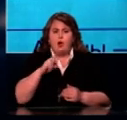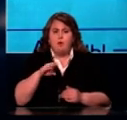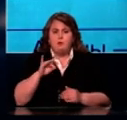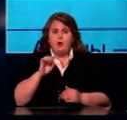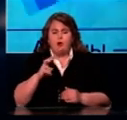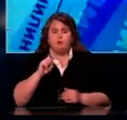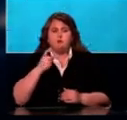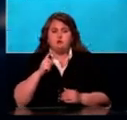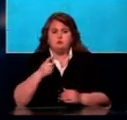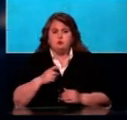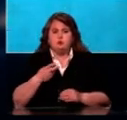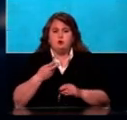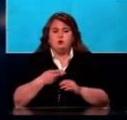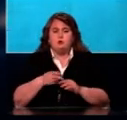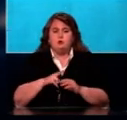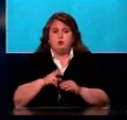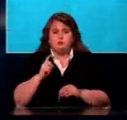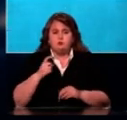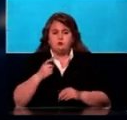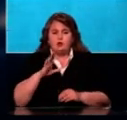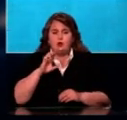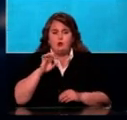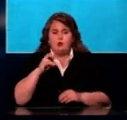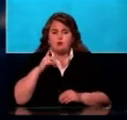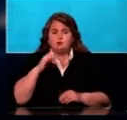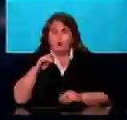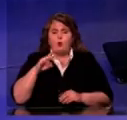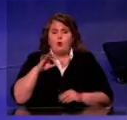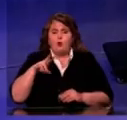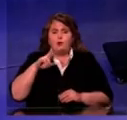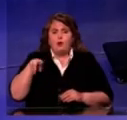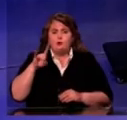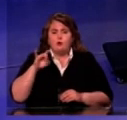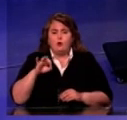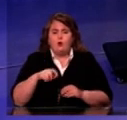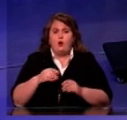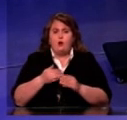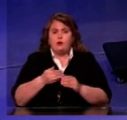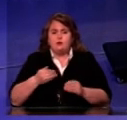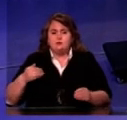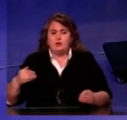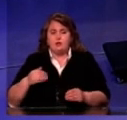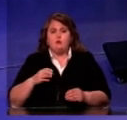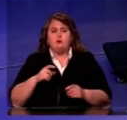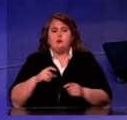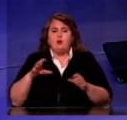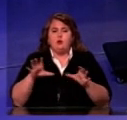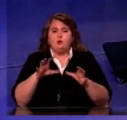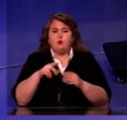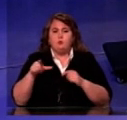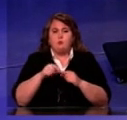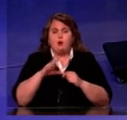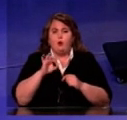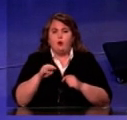Почему, задается вопрос? Потому что бензольное ядро несколько оттягивает свободную электронную пару